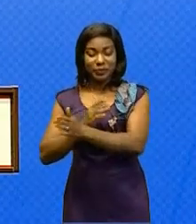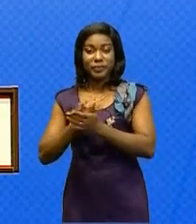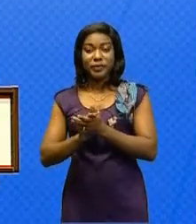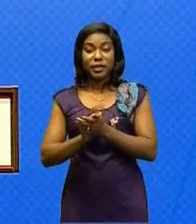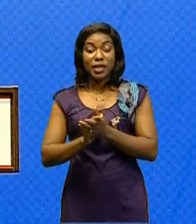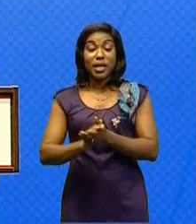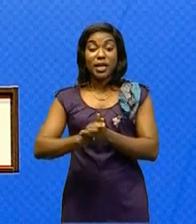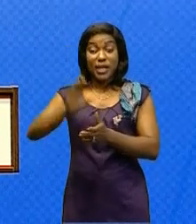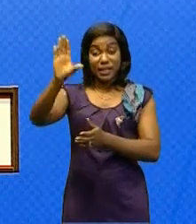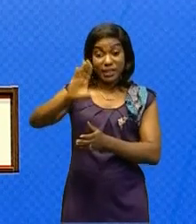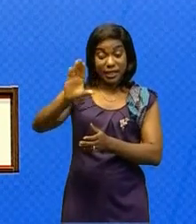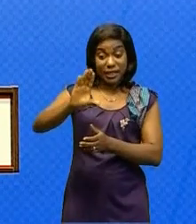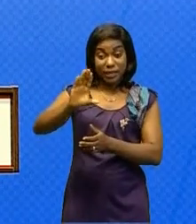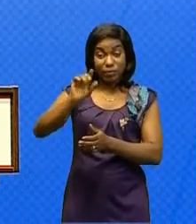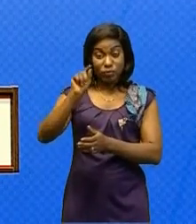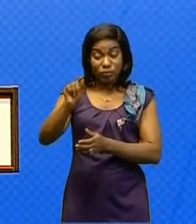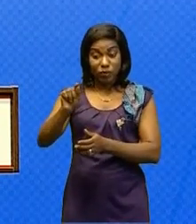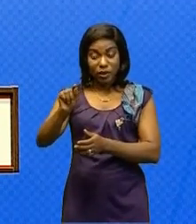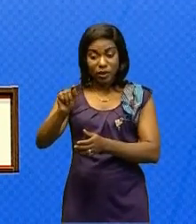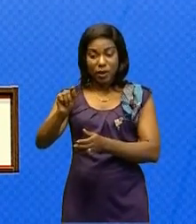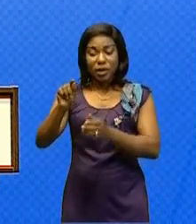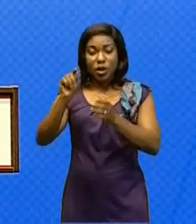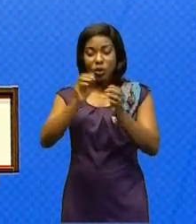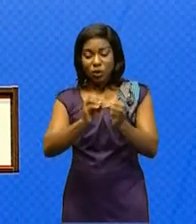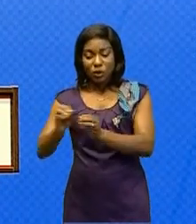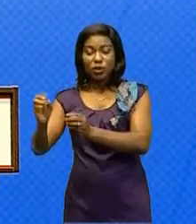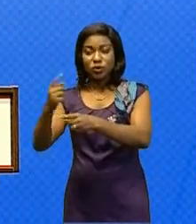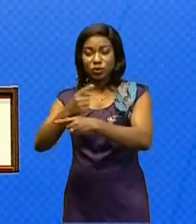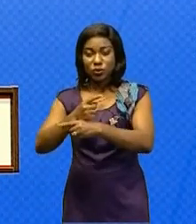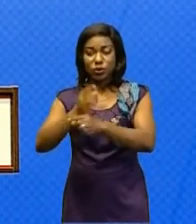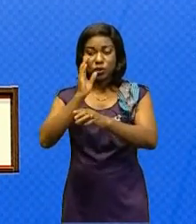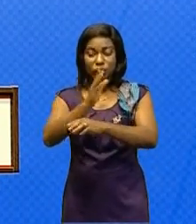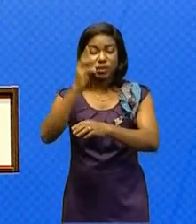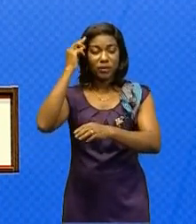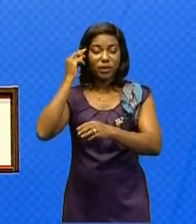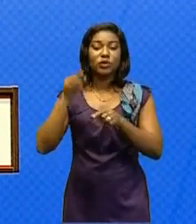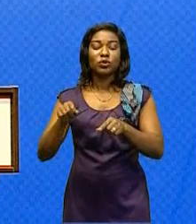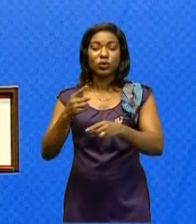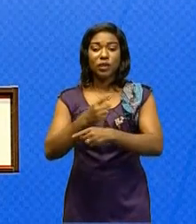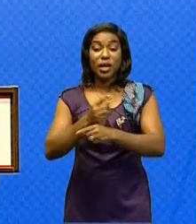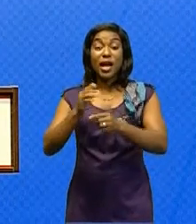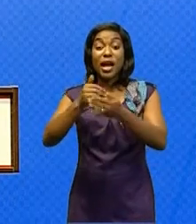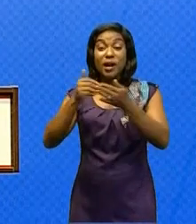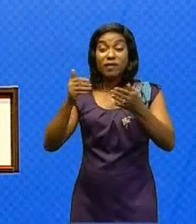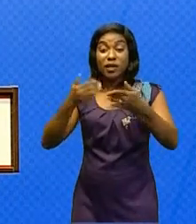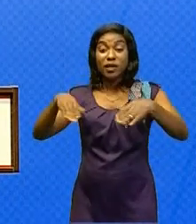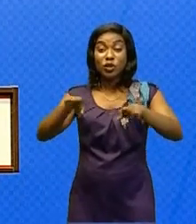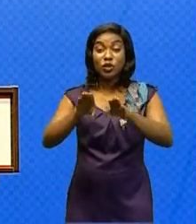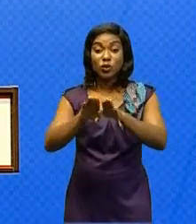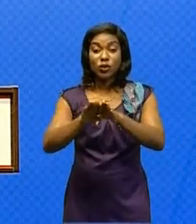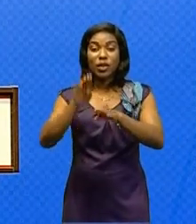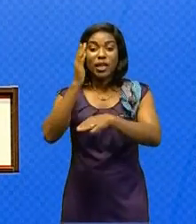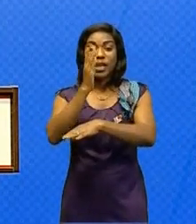Chapitre 5 et dernier point inscrit à l'ordre du jour du Conseil des ministres de ce jour. Avant de clore cette réunion du Conseil des